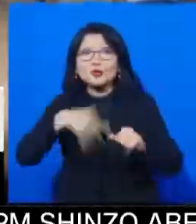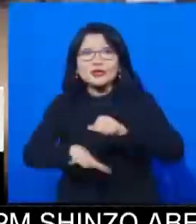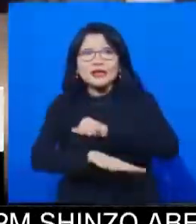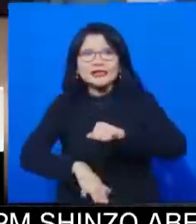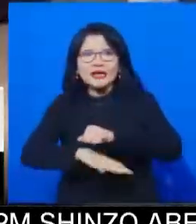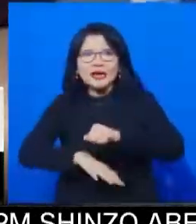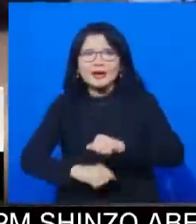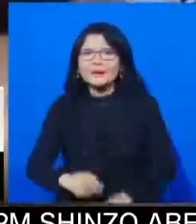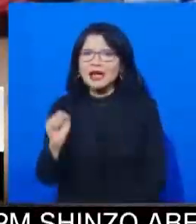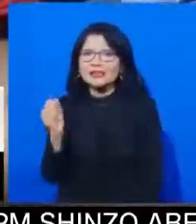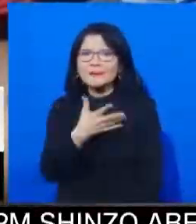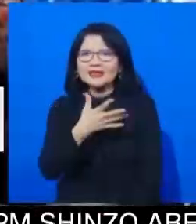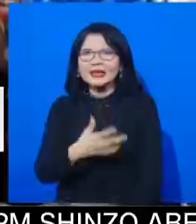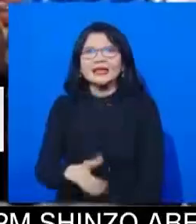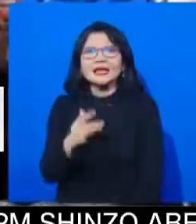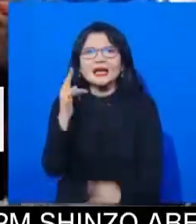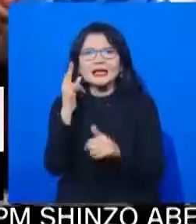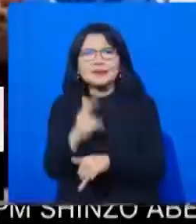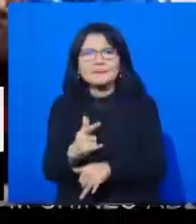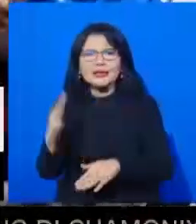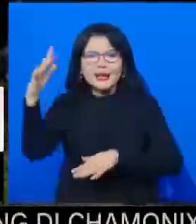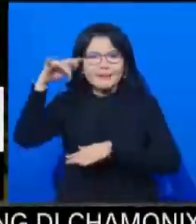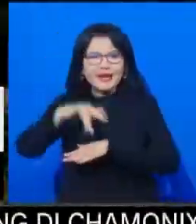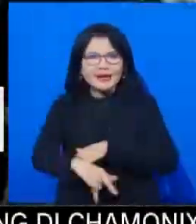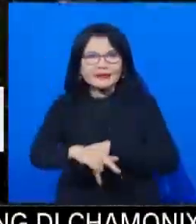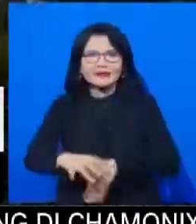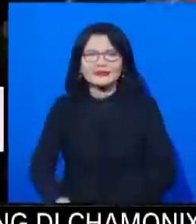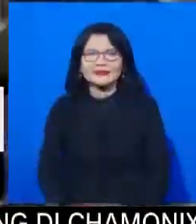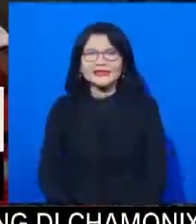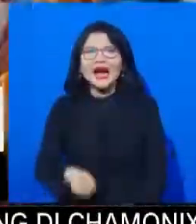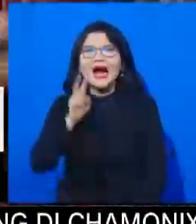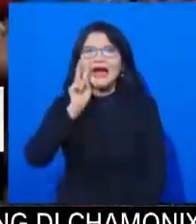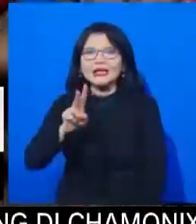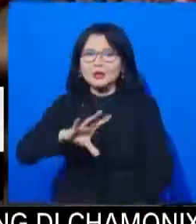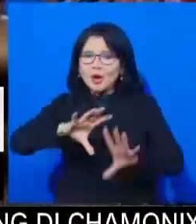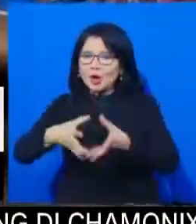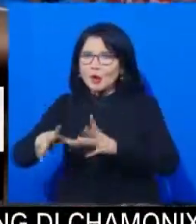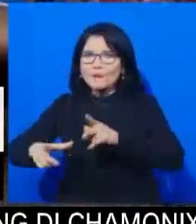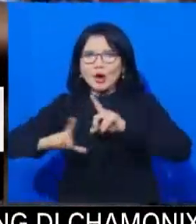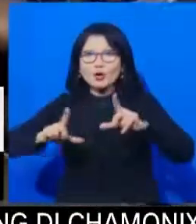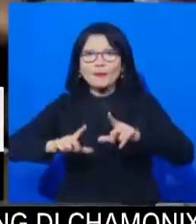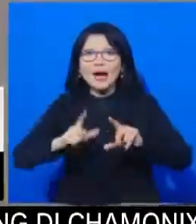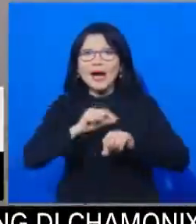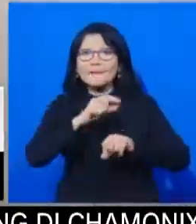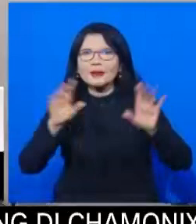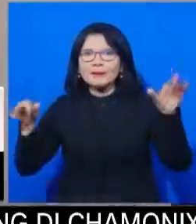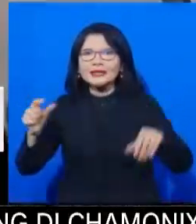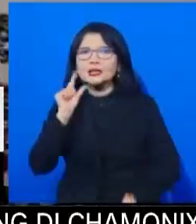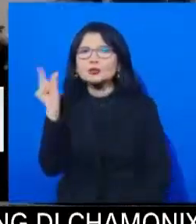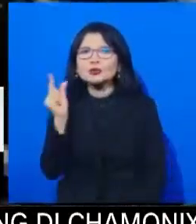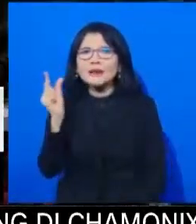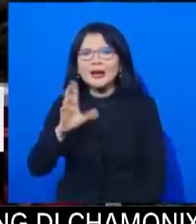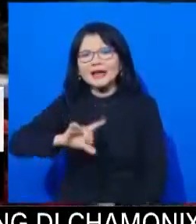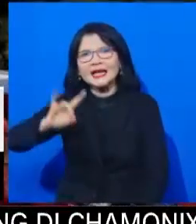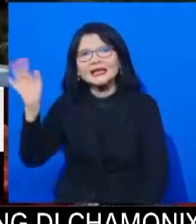pada aspek kecepatan dan ketepatan mendarat di kolong. Ada dua kategori perlombaan, yaitu merpati utama dan merpati ring